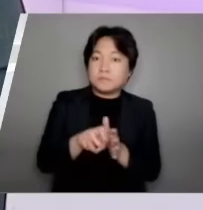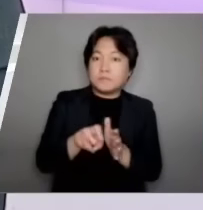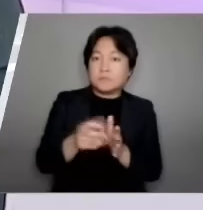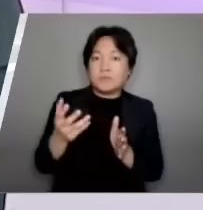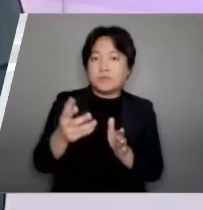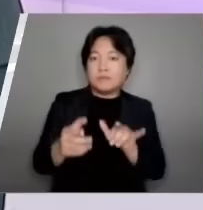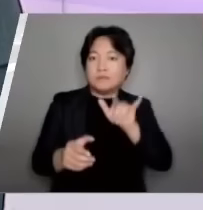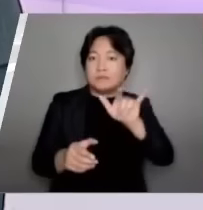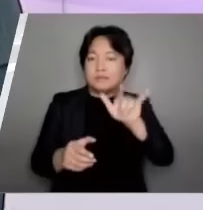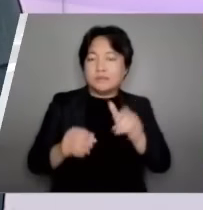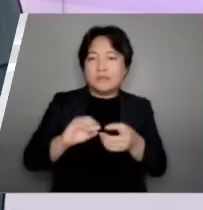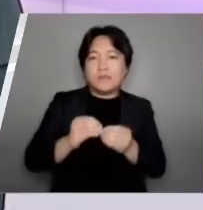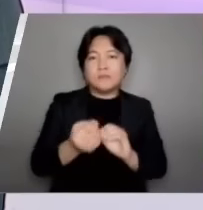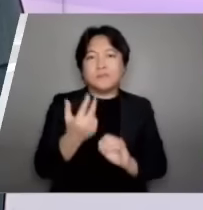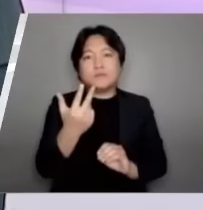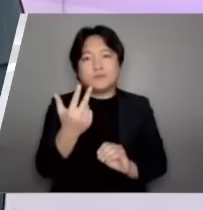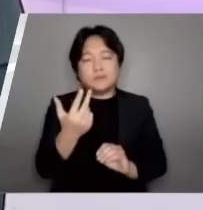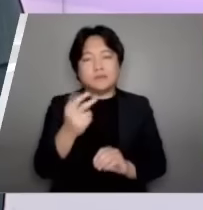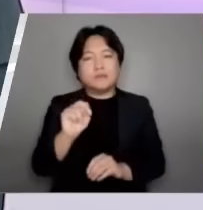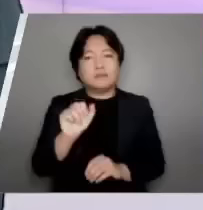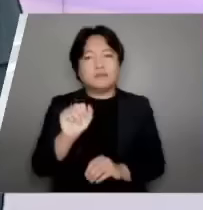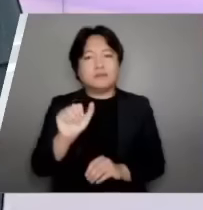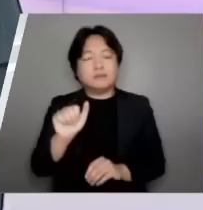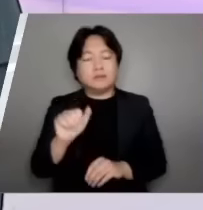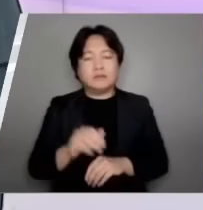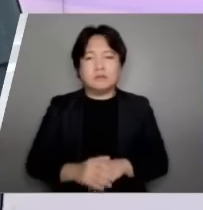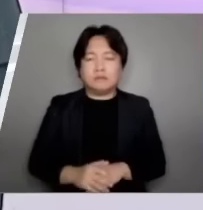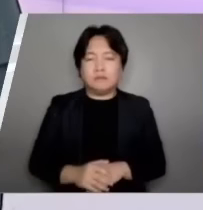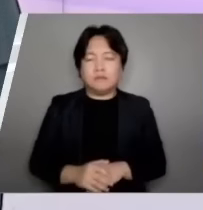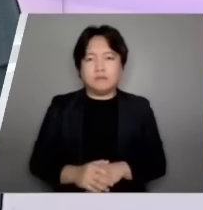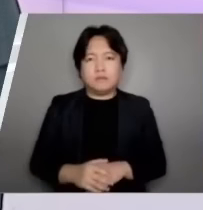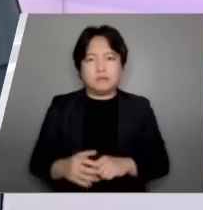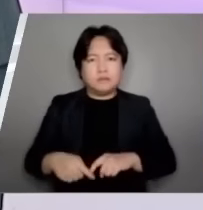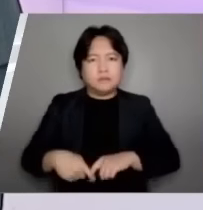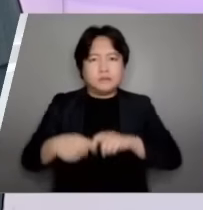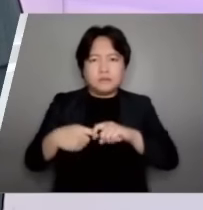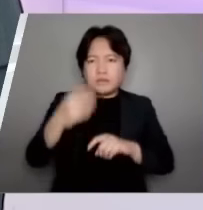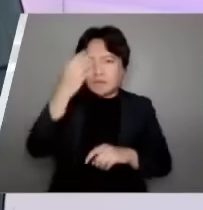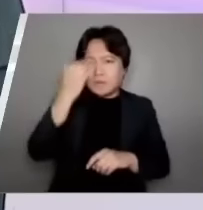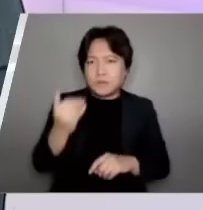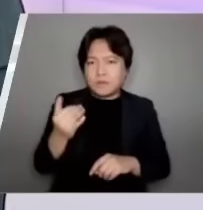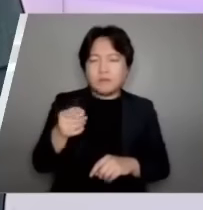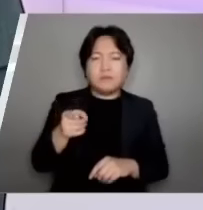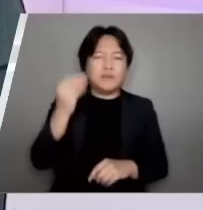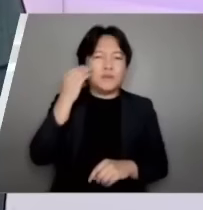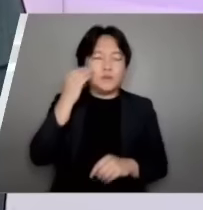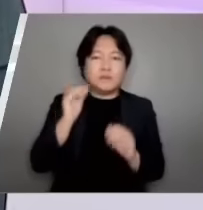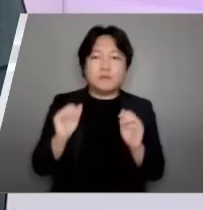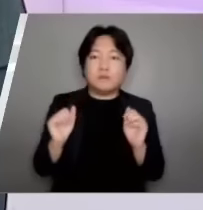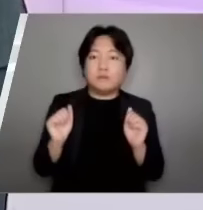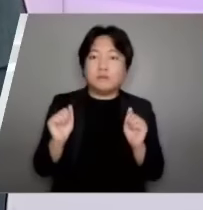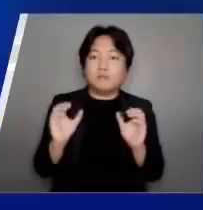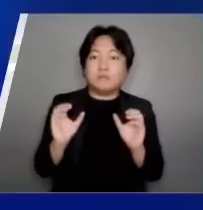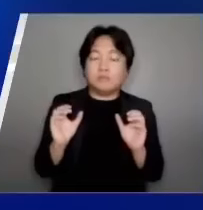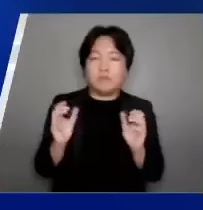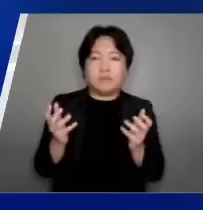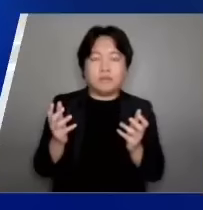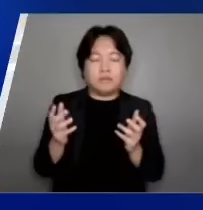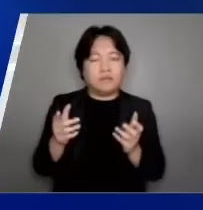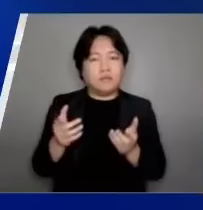maibsan ang init. Sa gitna ng pansamantalang pag-shutdown ng centralized cooling system, sa NAIA Terminal 3. Mula sa NAIA,